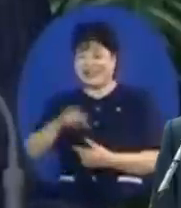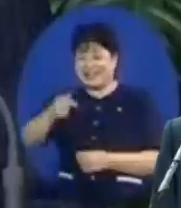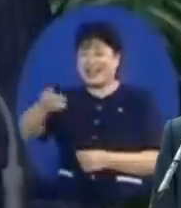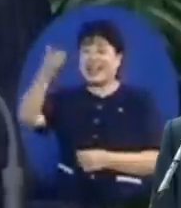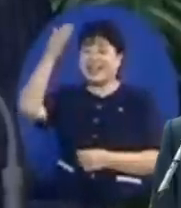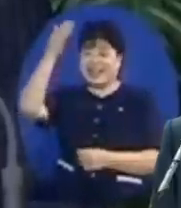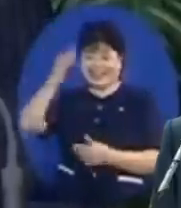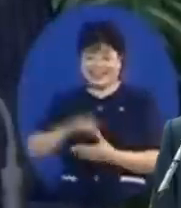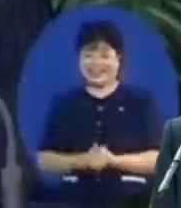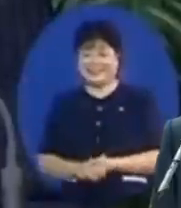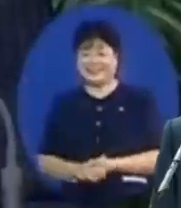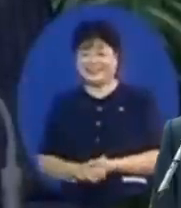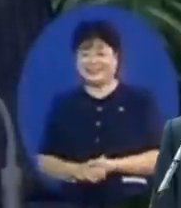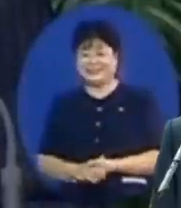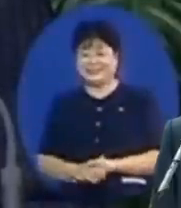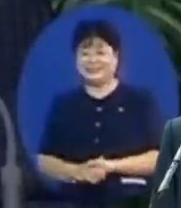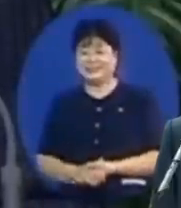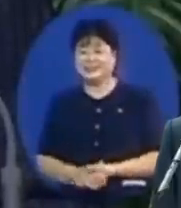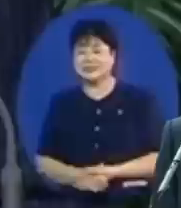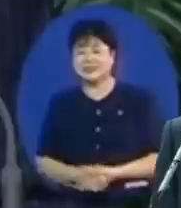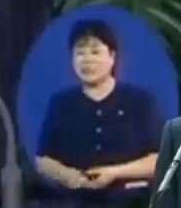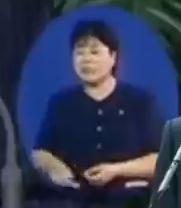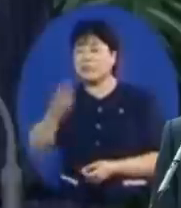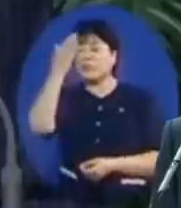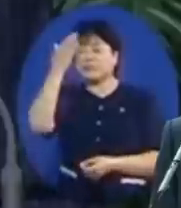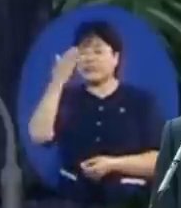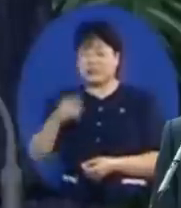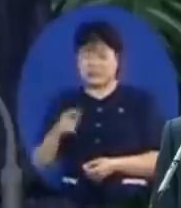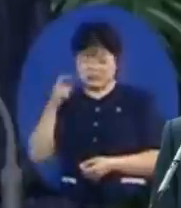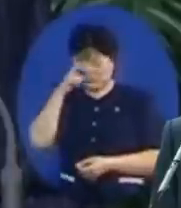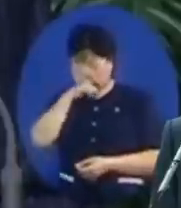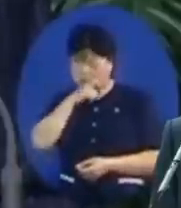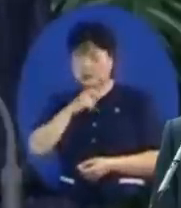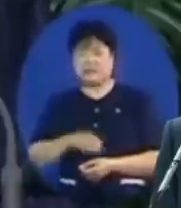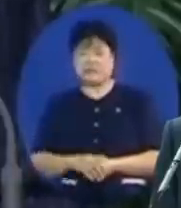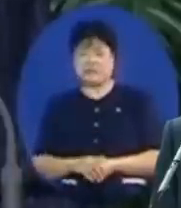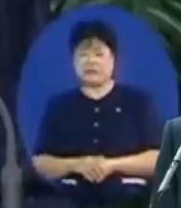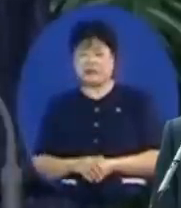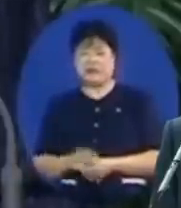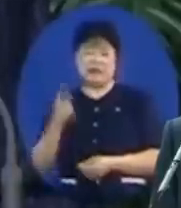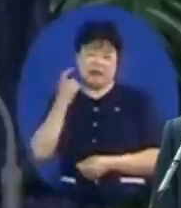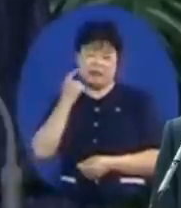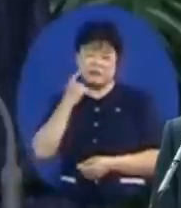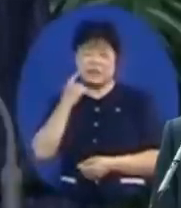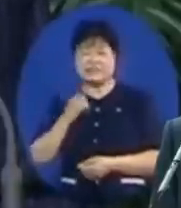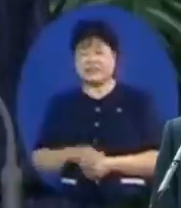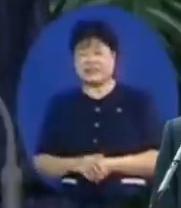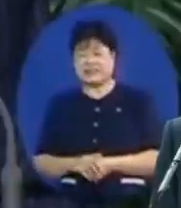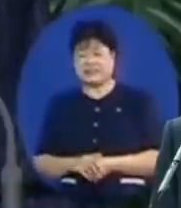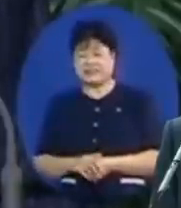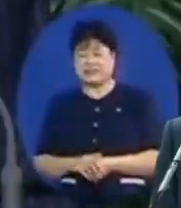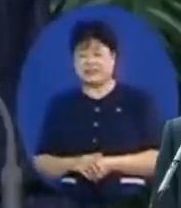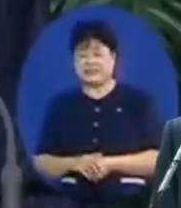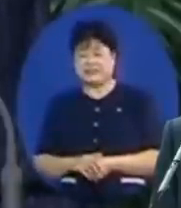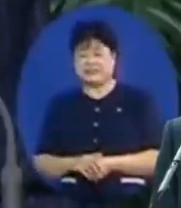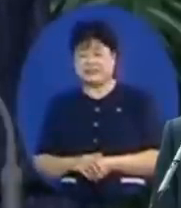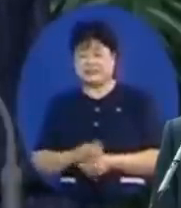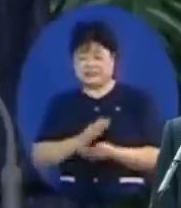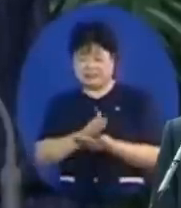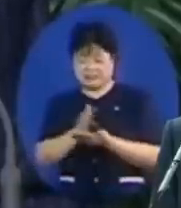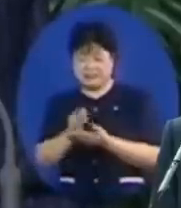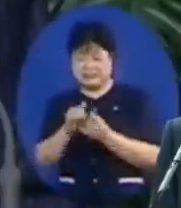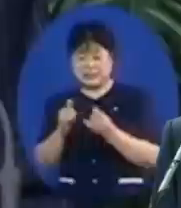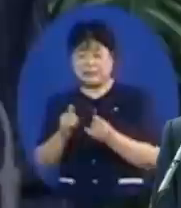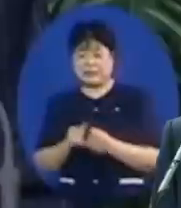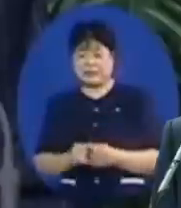옛날에는 못난 놈, 더러운 놈, 거짓말쟁이 이런